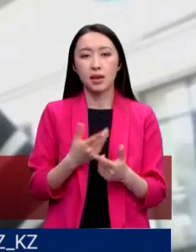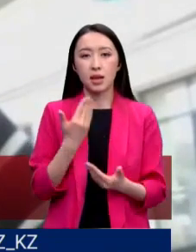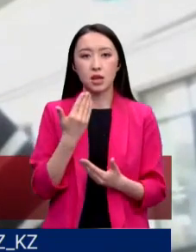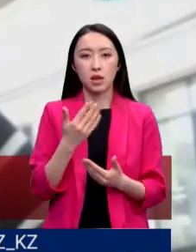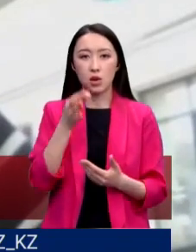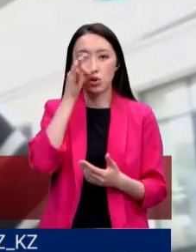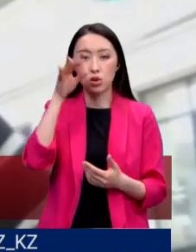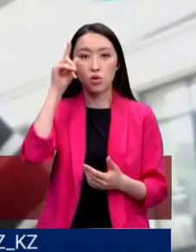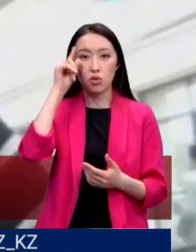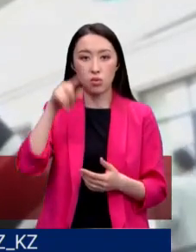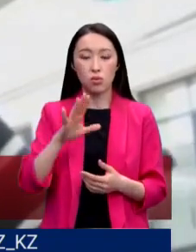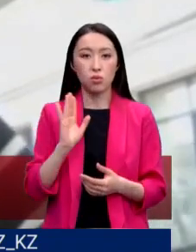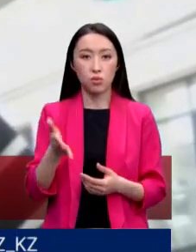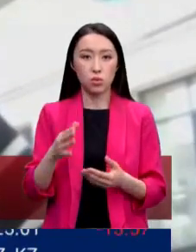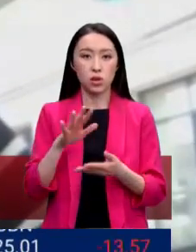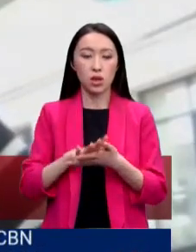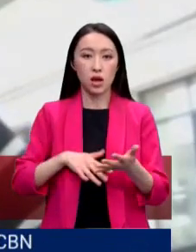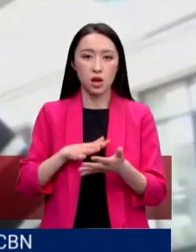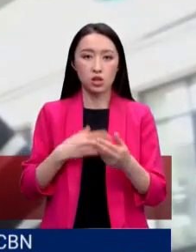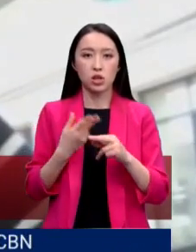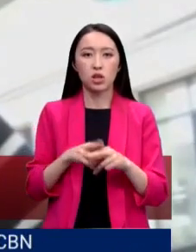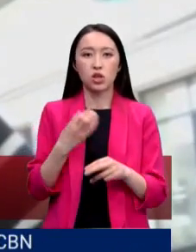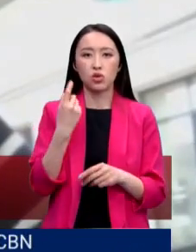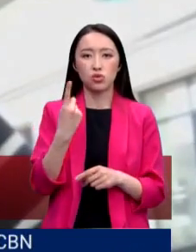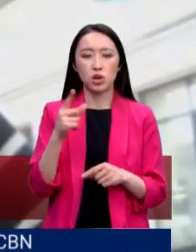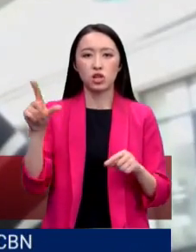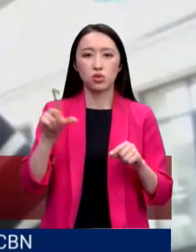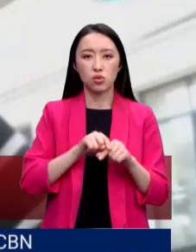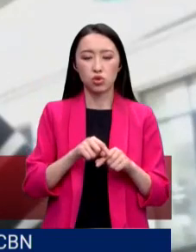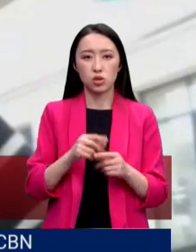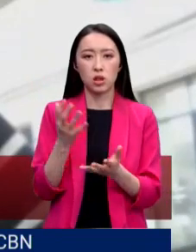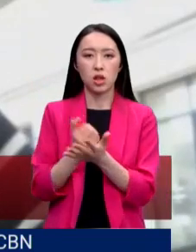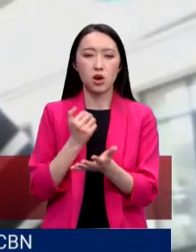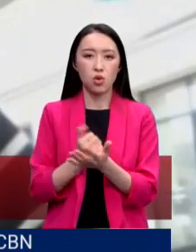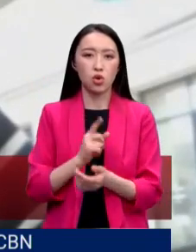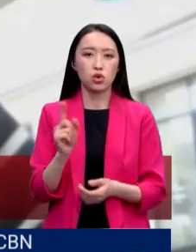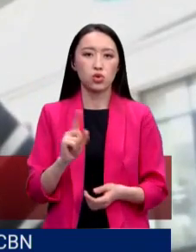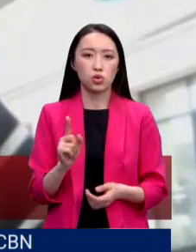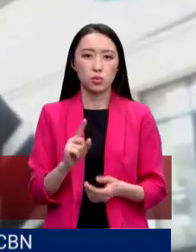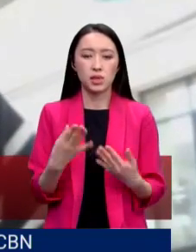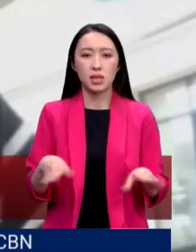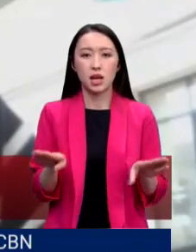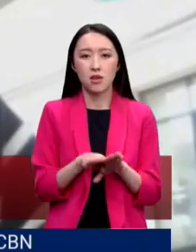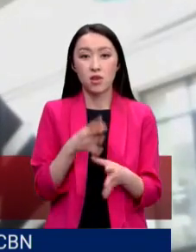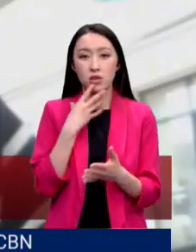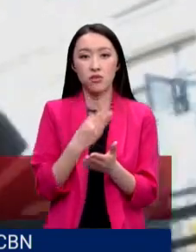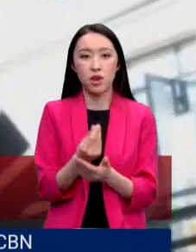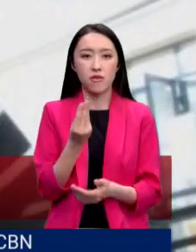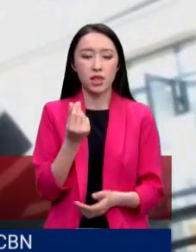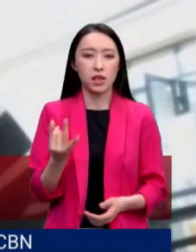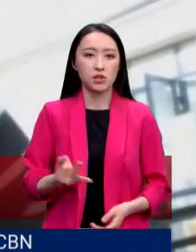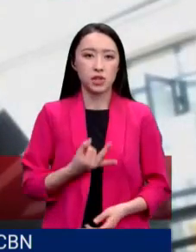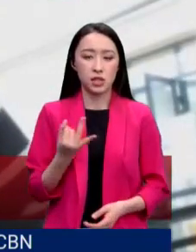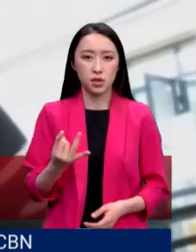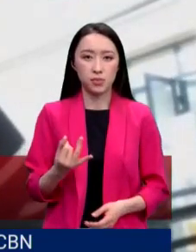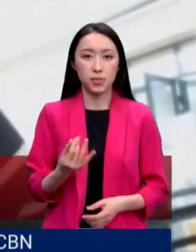навык останется, то да, это еще один источник дохода для того, чтобы закрывать какие-то свои финансовые интересы.